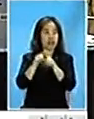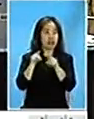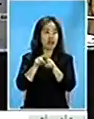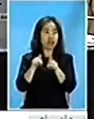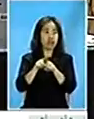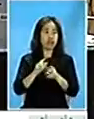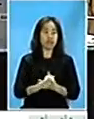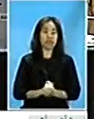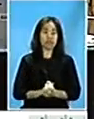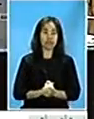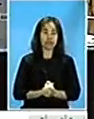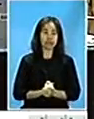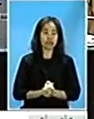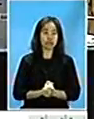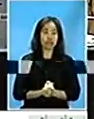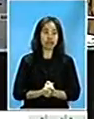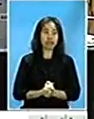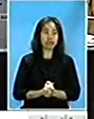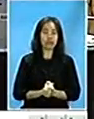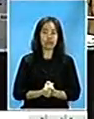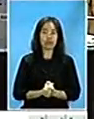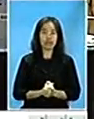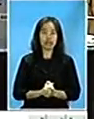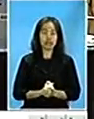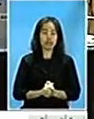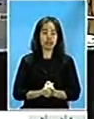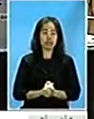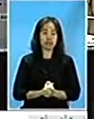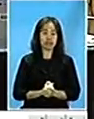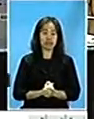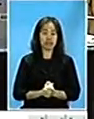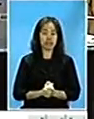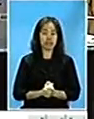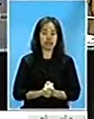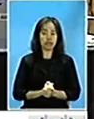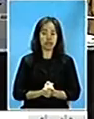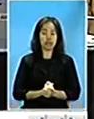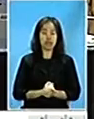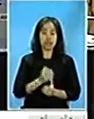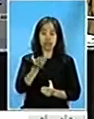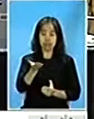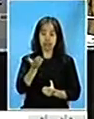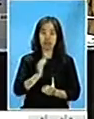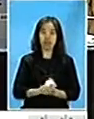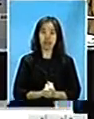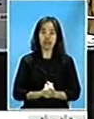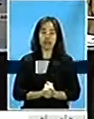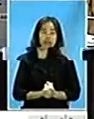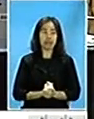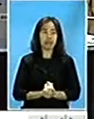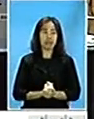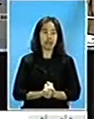สักครู่นะคุณหมอเชิญนะ